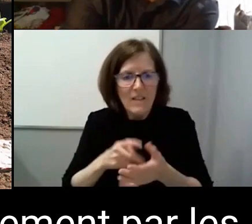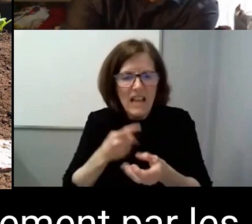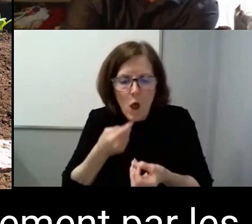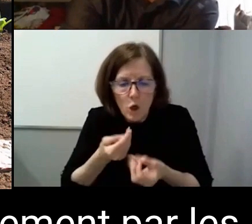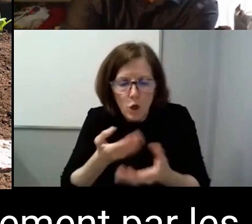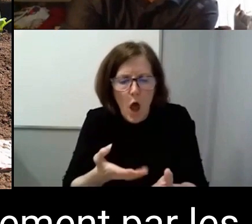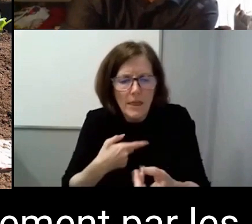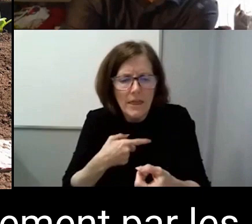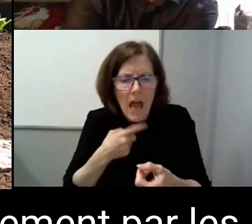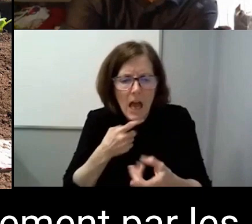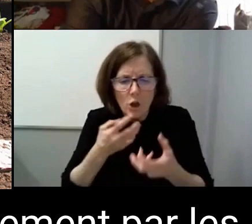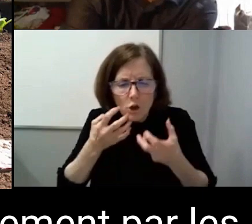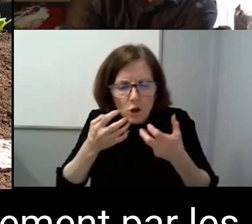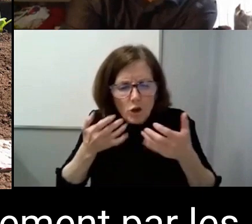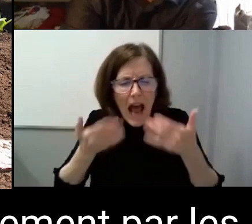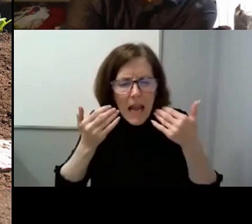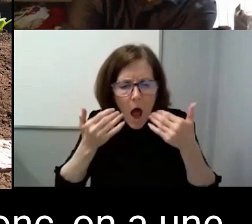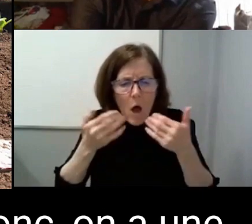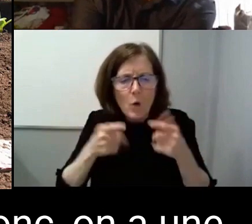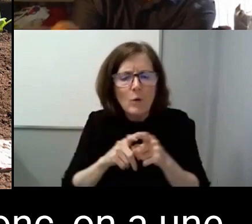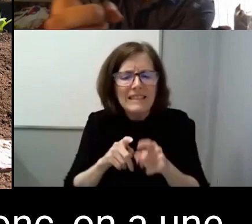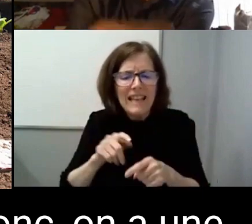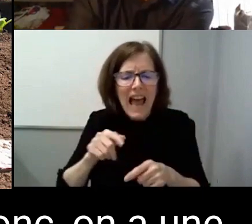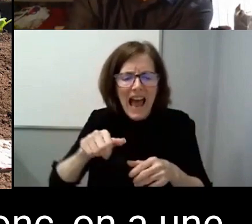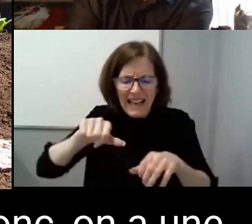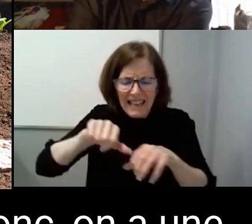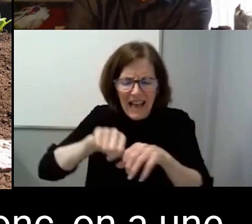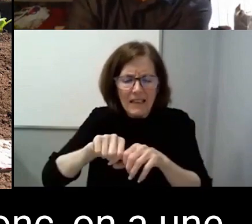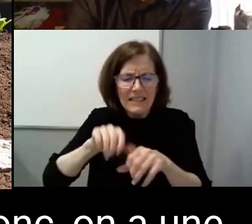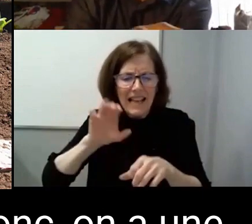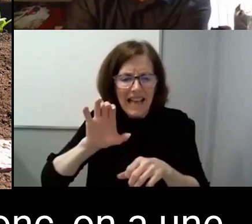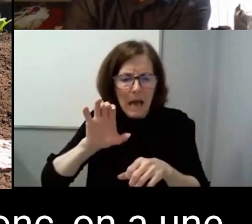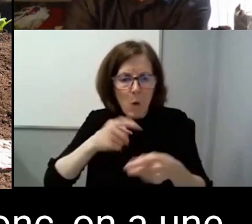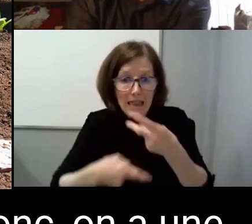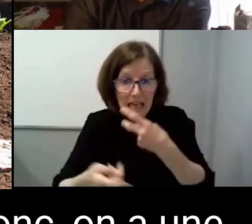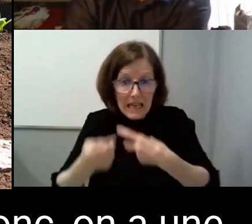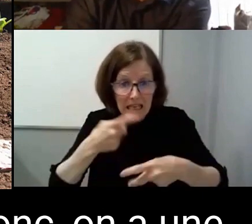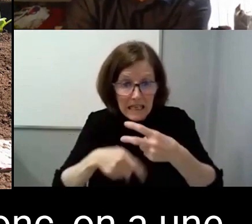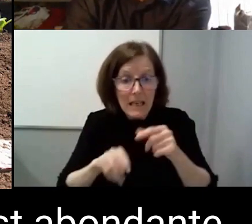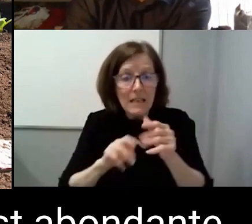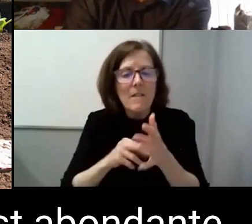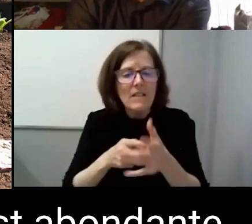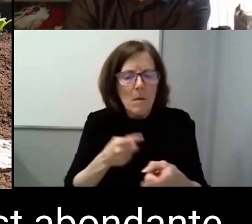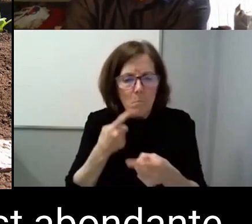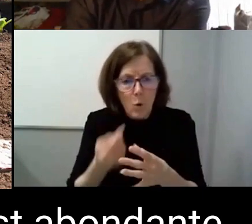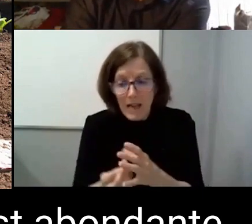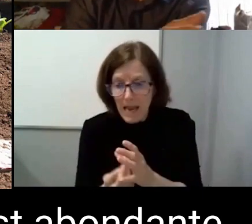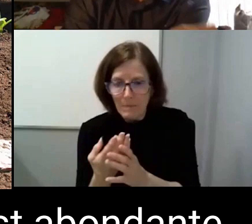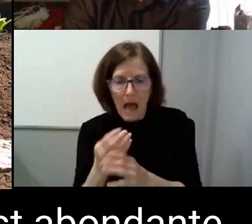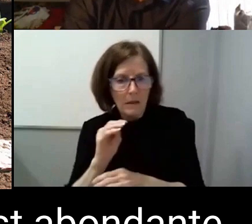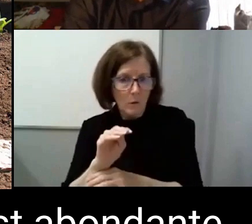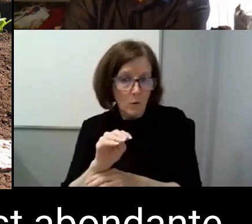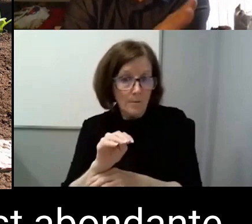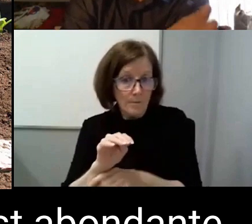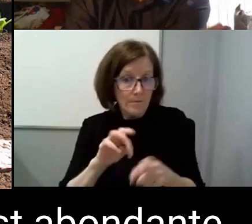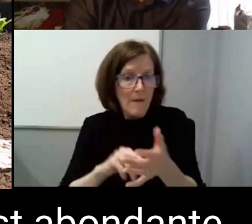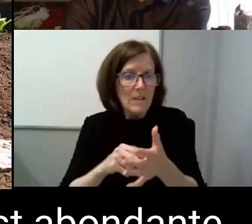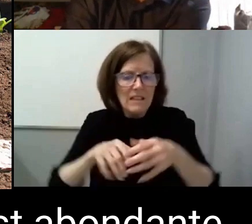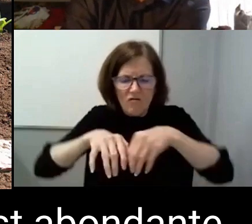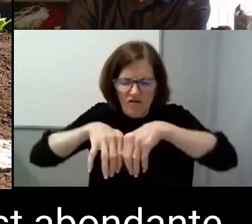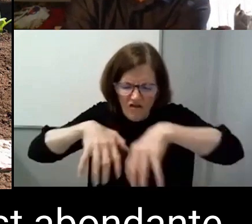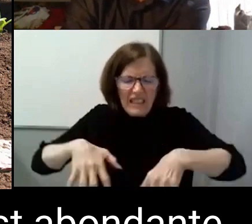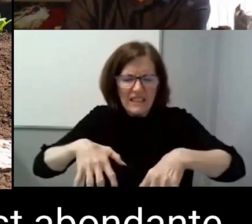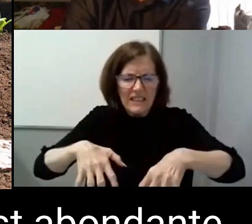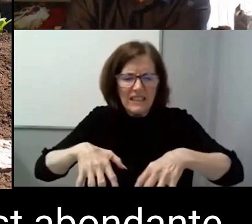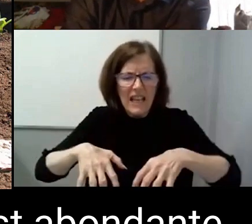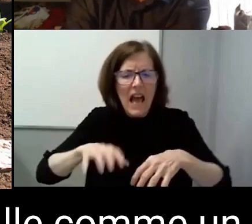carbonique aussi qui va être absorbé directement par les plantes qui vont l'intégrer à leur tissu. Donc, on a une fixation du carbone. On a une